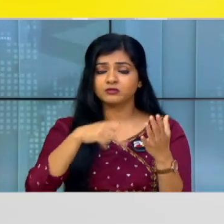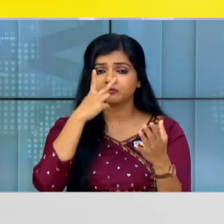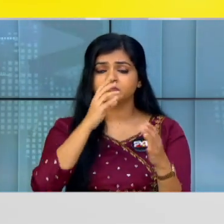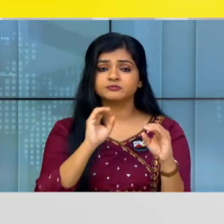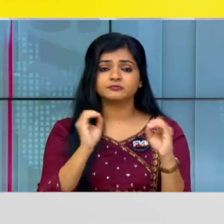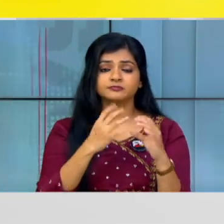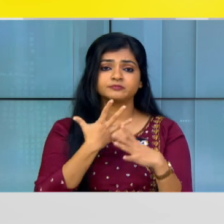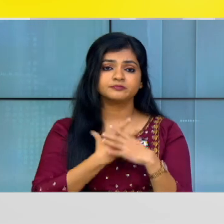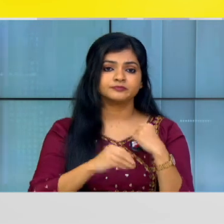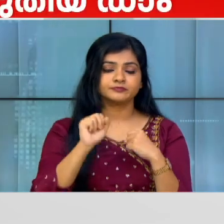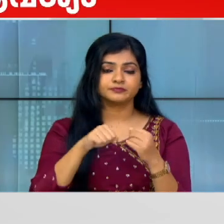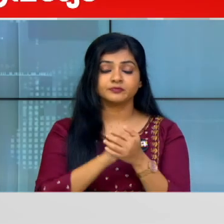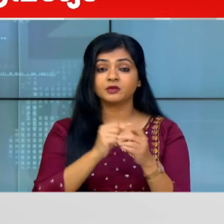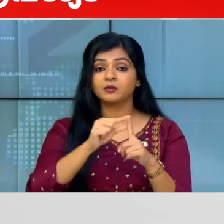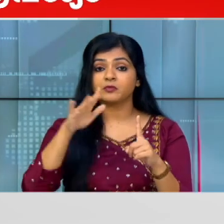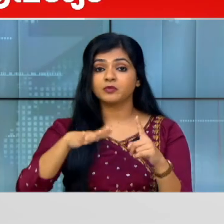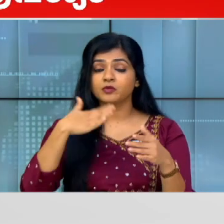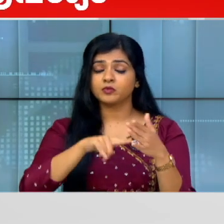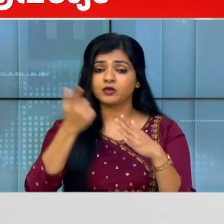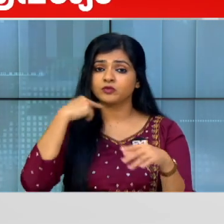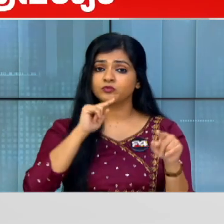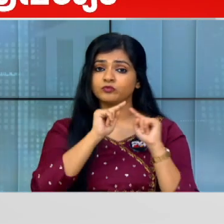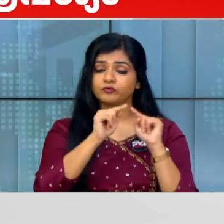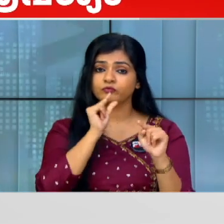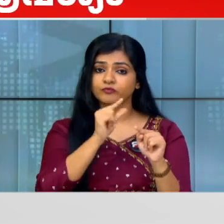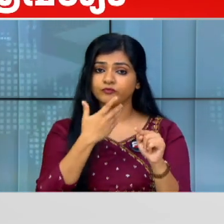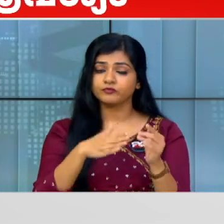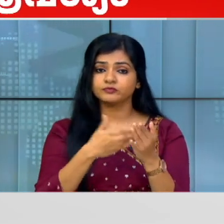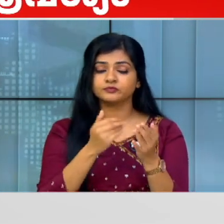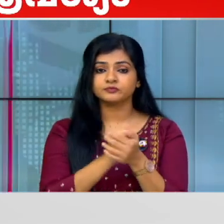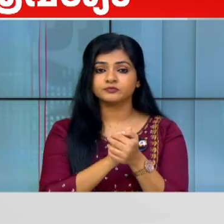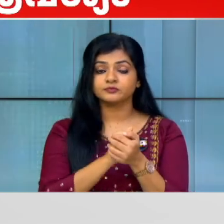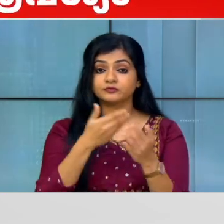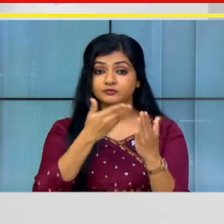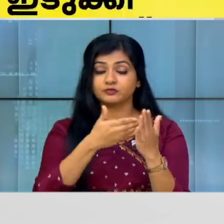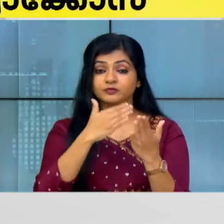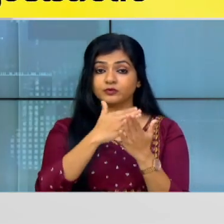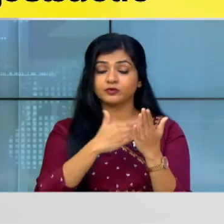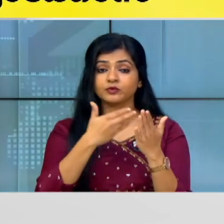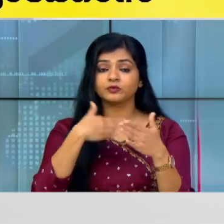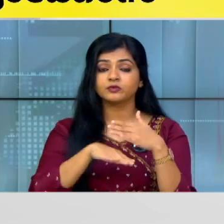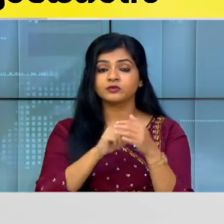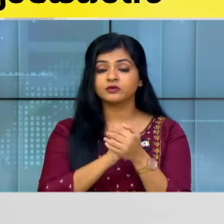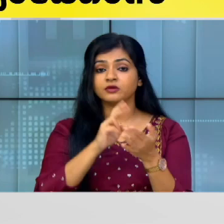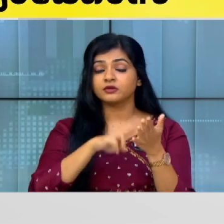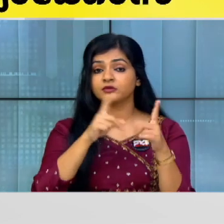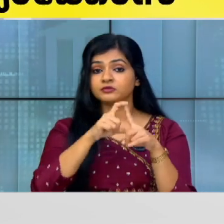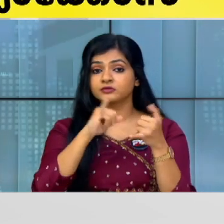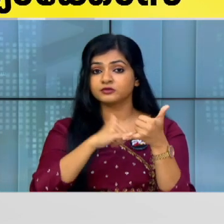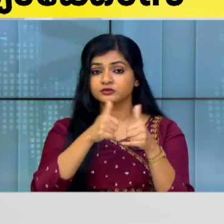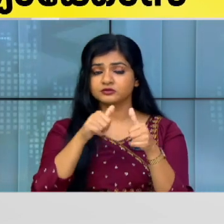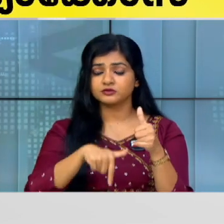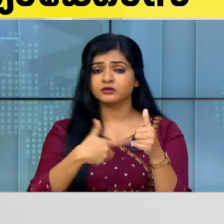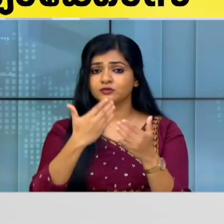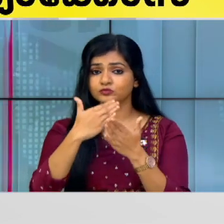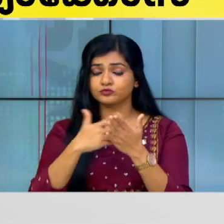ദൗർഭാഗ്യകരമായ സാഹചര്യം. പാർലമെൻറ്റിൽ ഞാൻ ഉൾപ്പെടെ ഉന്നയിച്ചതായ വിഷയം അതാണ്. അപ്പോൾ ഈ കാര്യത്തിൽ നമ്മൾ NDSAയുടെ ശ്രദ്ധയിലേക്ക് ഈ